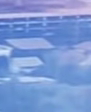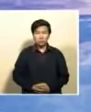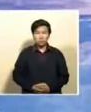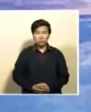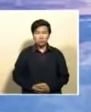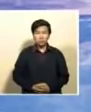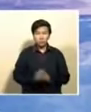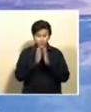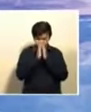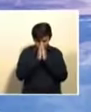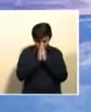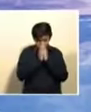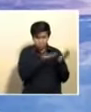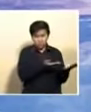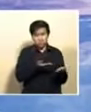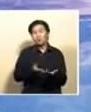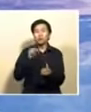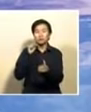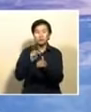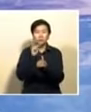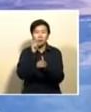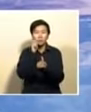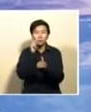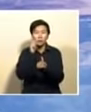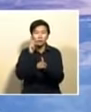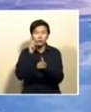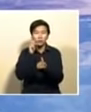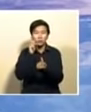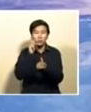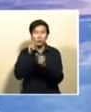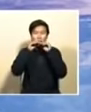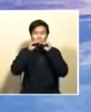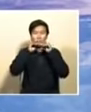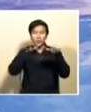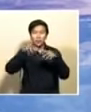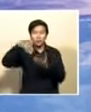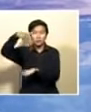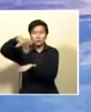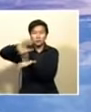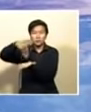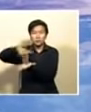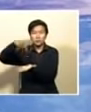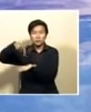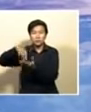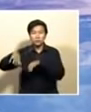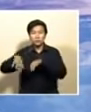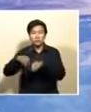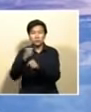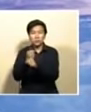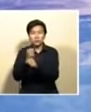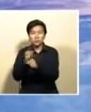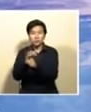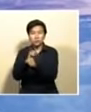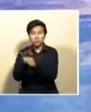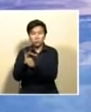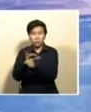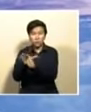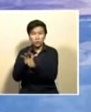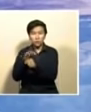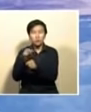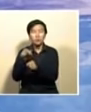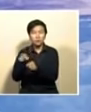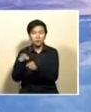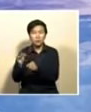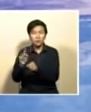ค่ะต้อนรับคุณผู้ชมและสื่อมวลชนทุกท่านนะคะเข้าสู่การแถลงข่าวจากศูนย์บริหารสถานการณ์โควิด-19 หรือสบค.นะคะจาก